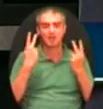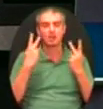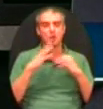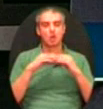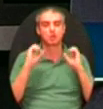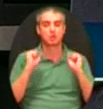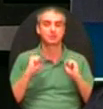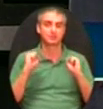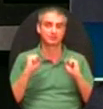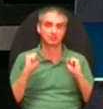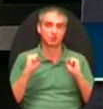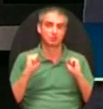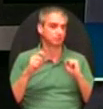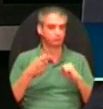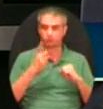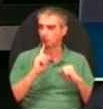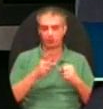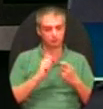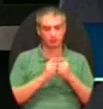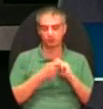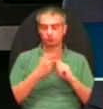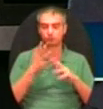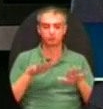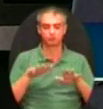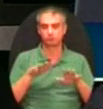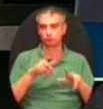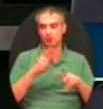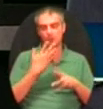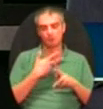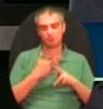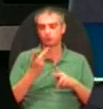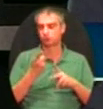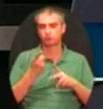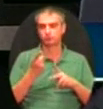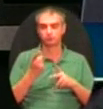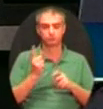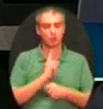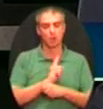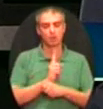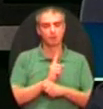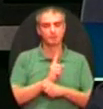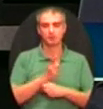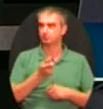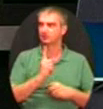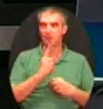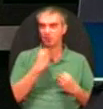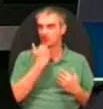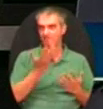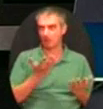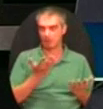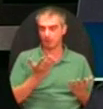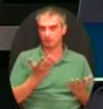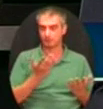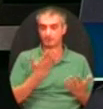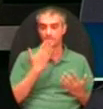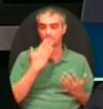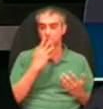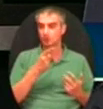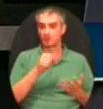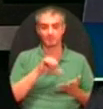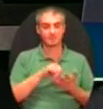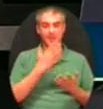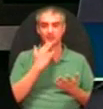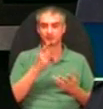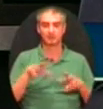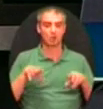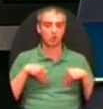יסוד שאותם לא צריך לשנות. הממשלה פשוט נוסעת כאן על אוטומט, וזה לא דבר רע בהכרח, כלומר, ירושלים בירת